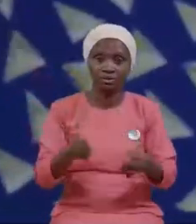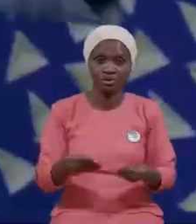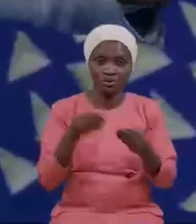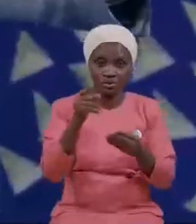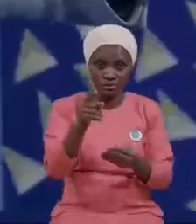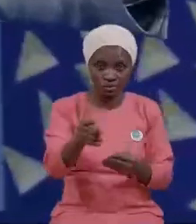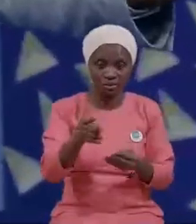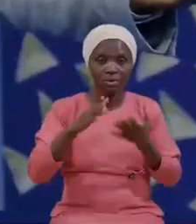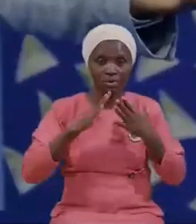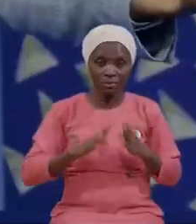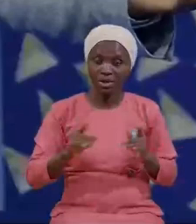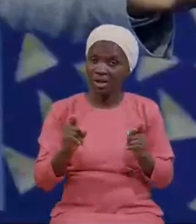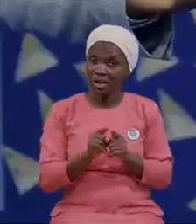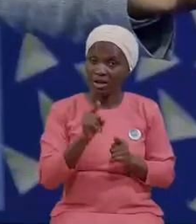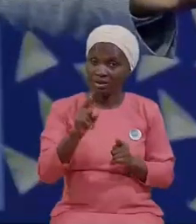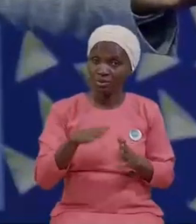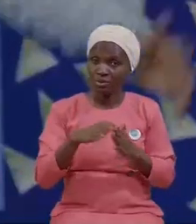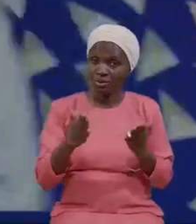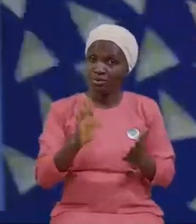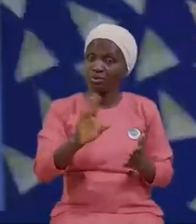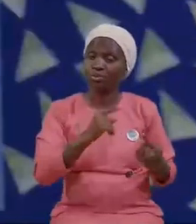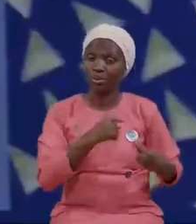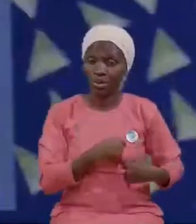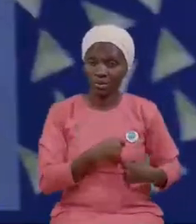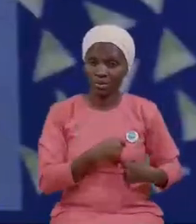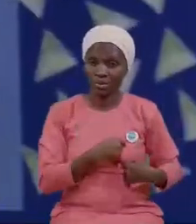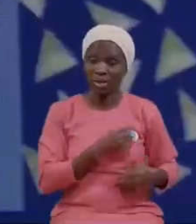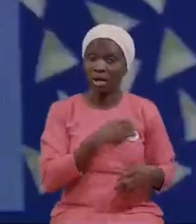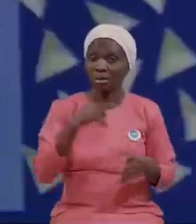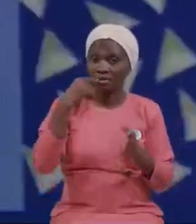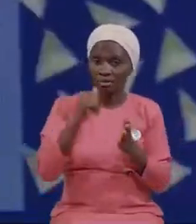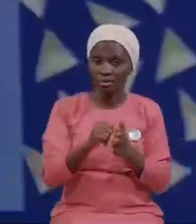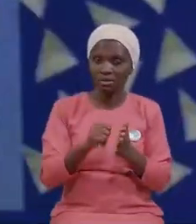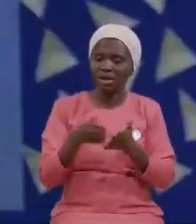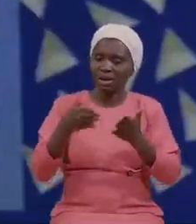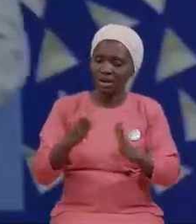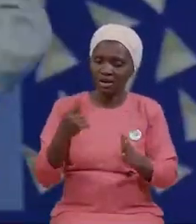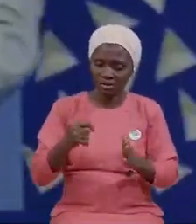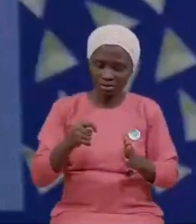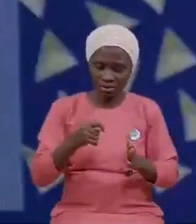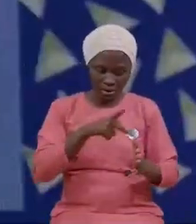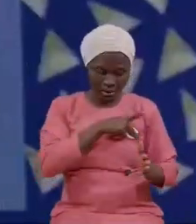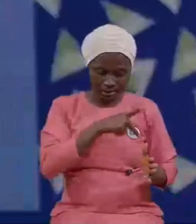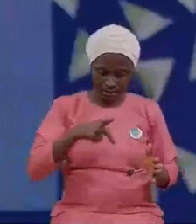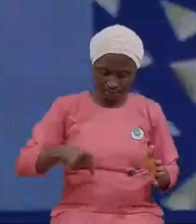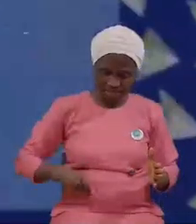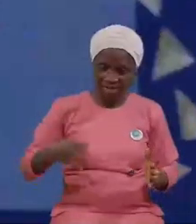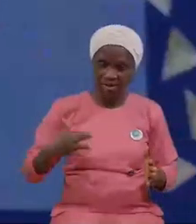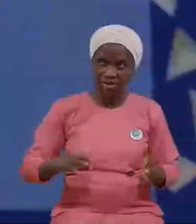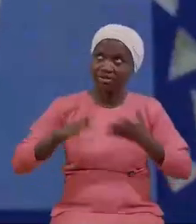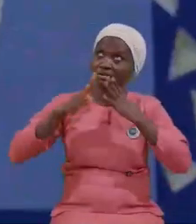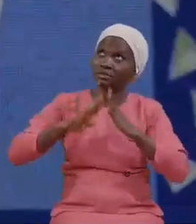Comme tu ouvres ton cœur. Et tu dis que le prince de paix fasse son entrée. La paix